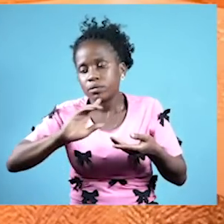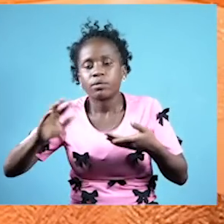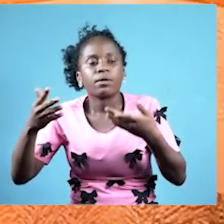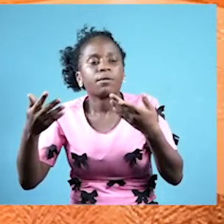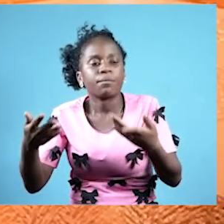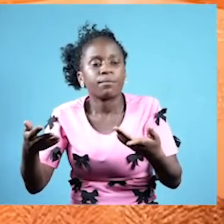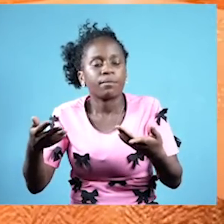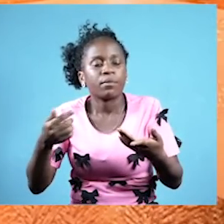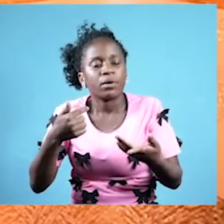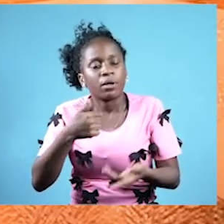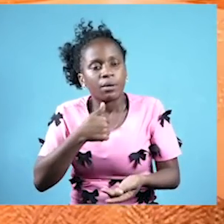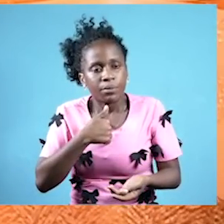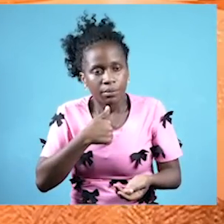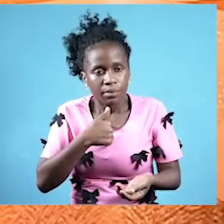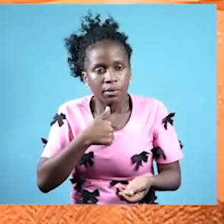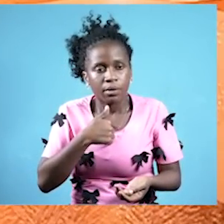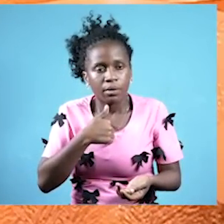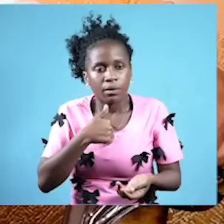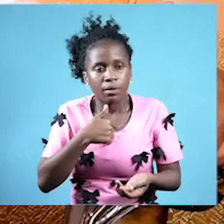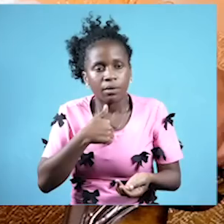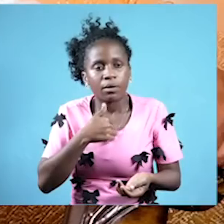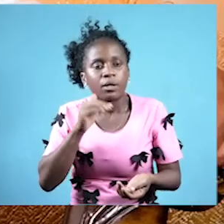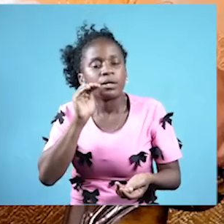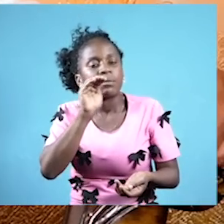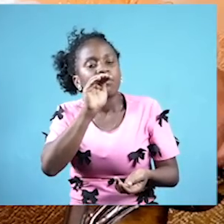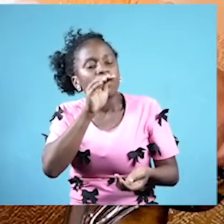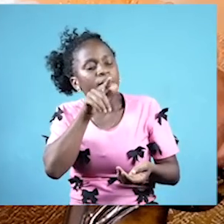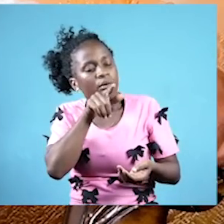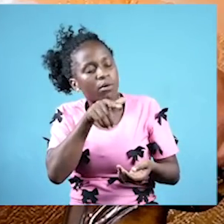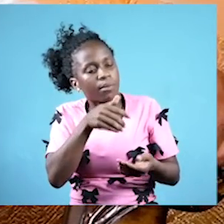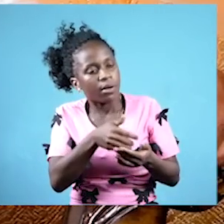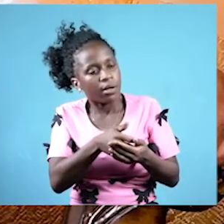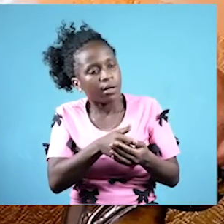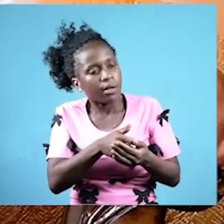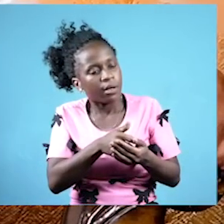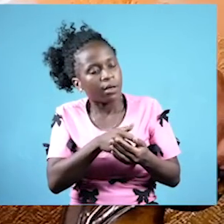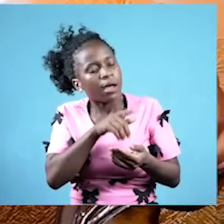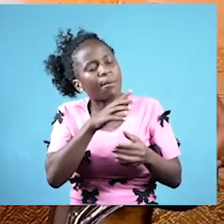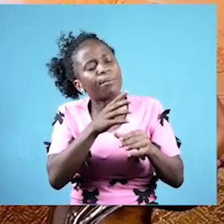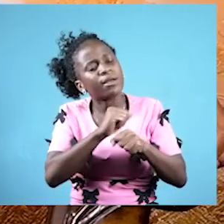Nilimwambia ya kwamba amekutwa na changamoto nyingi sana